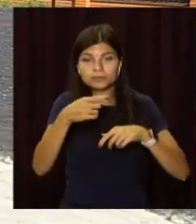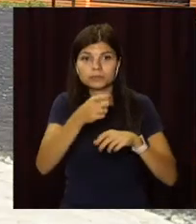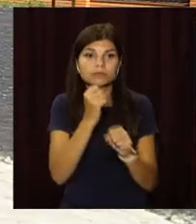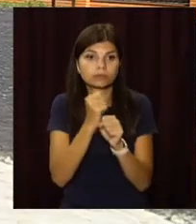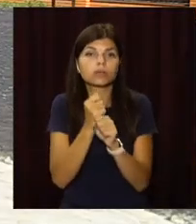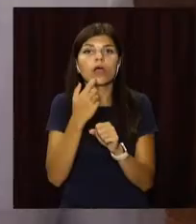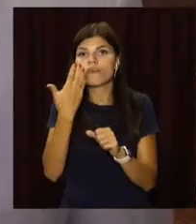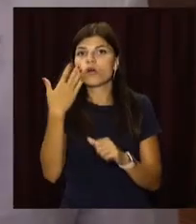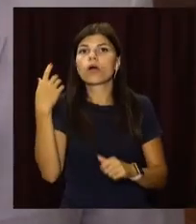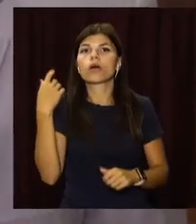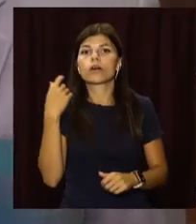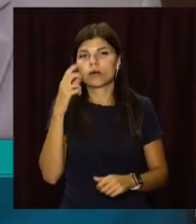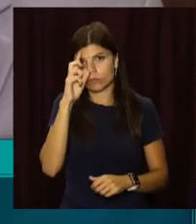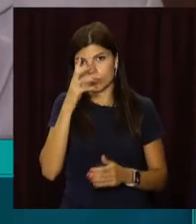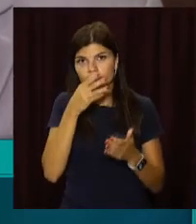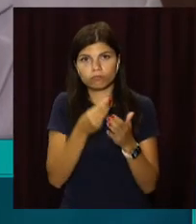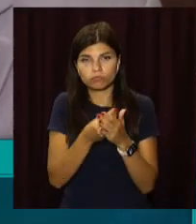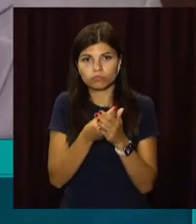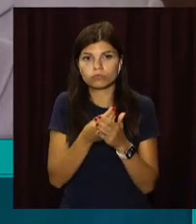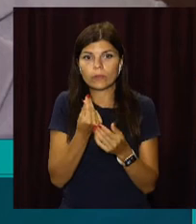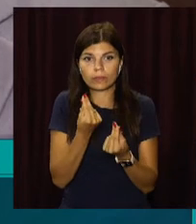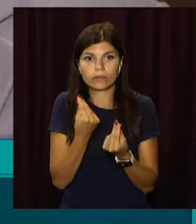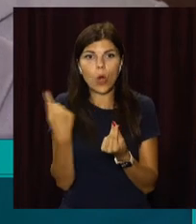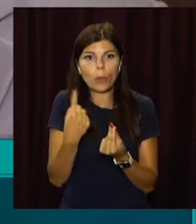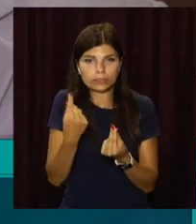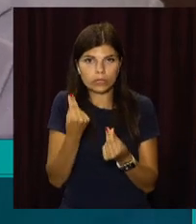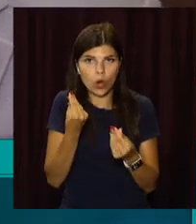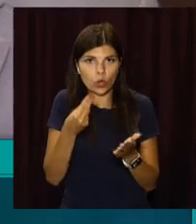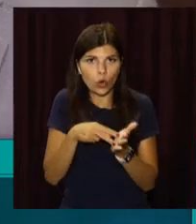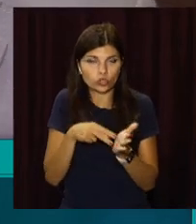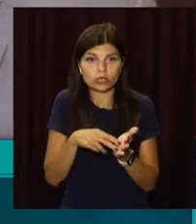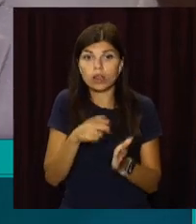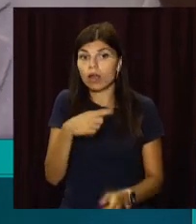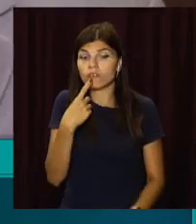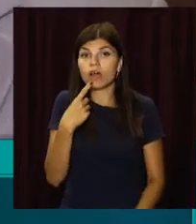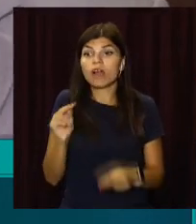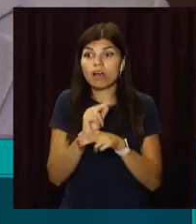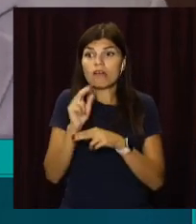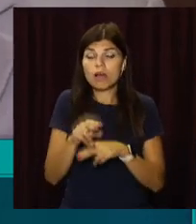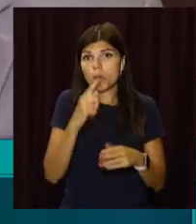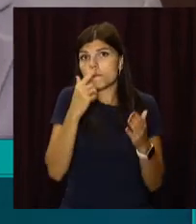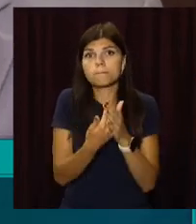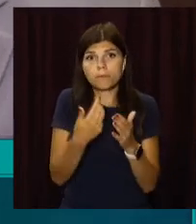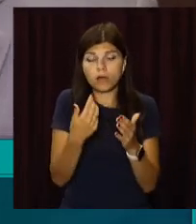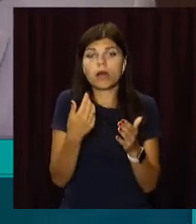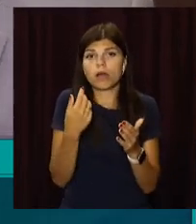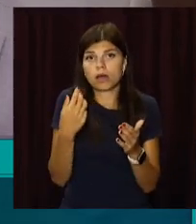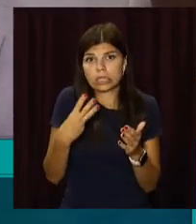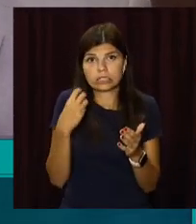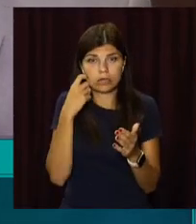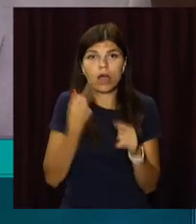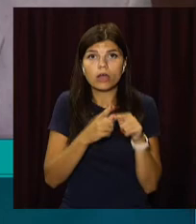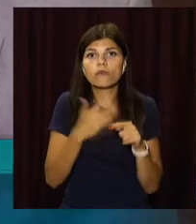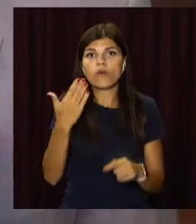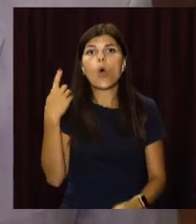коштом. Капітальний ремонт цієї дороги проходив вперше за майже 30 років за кошти обласного бюджету. І це все відбувається